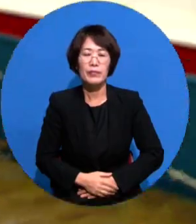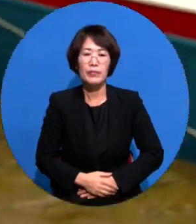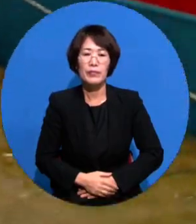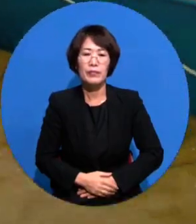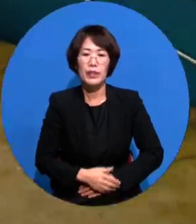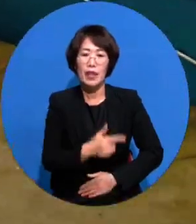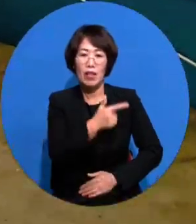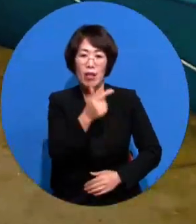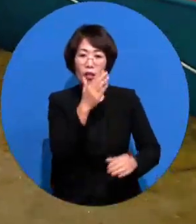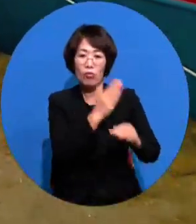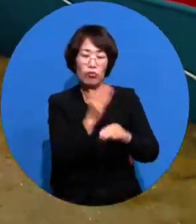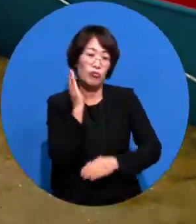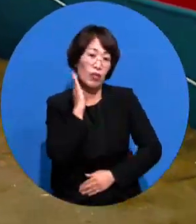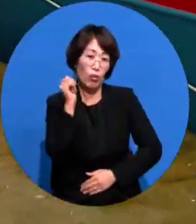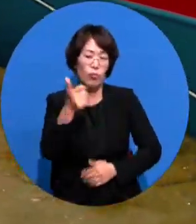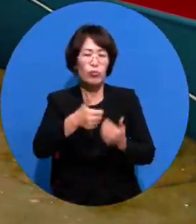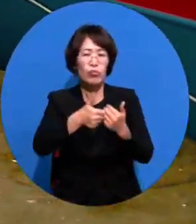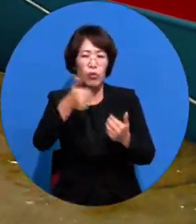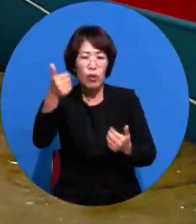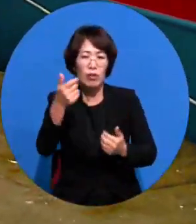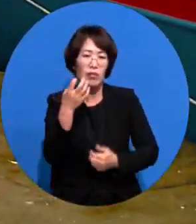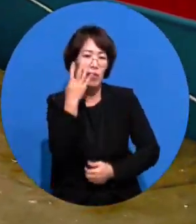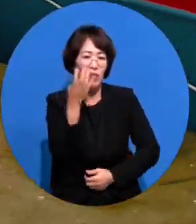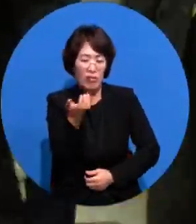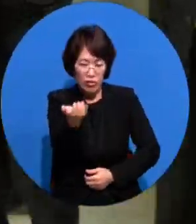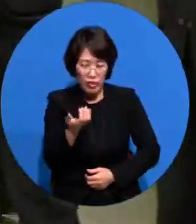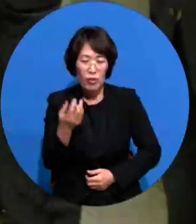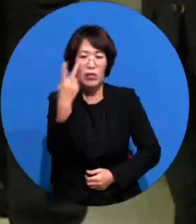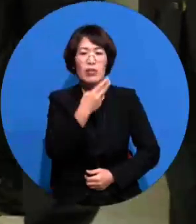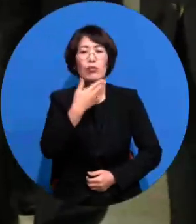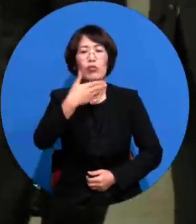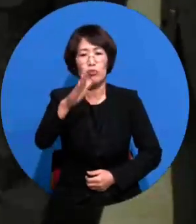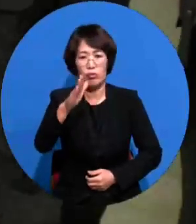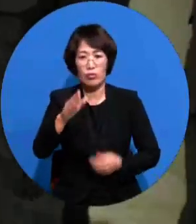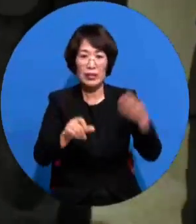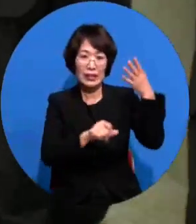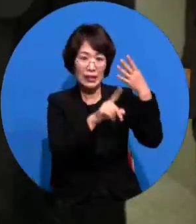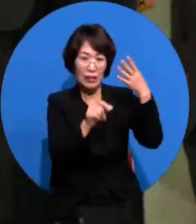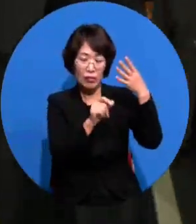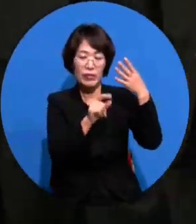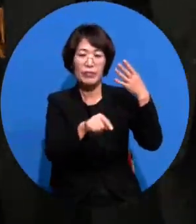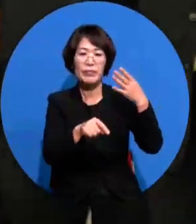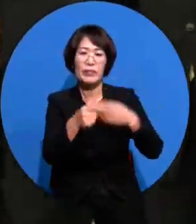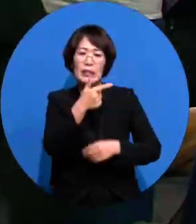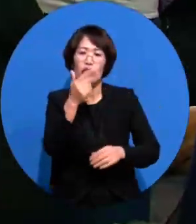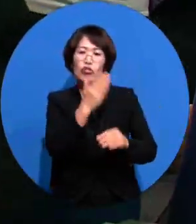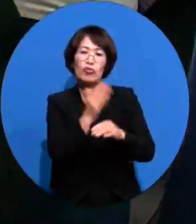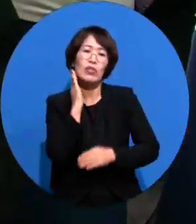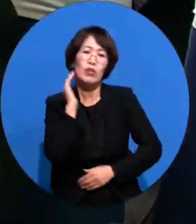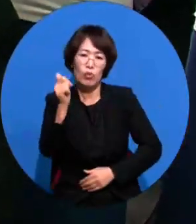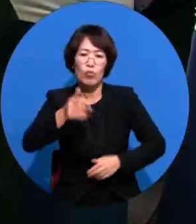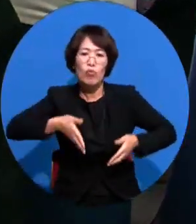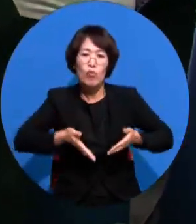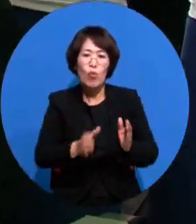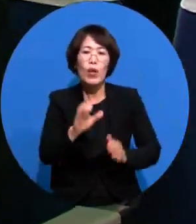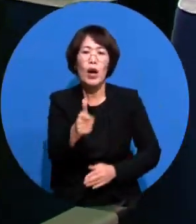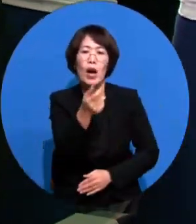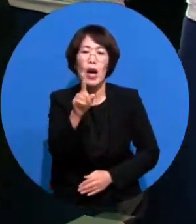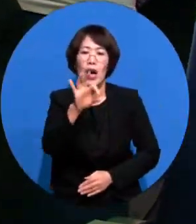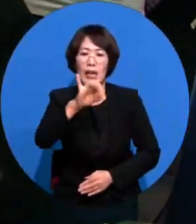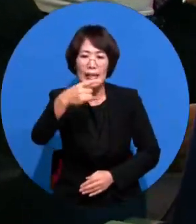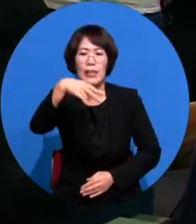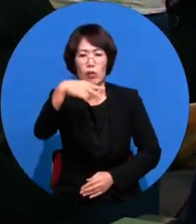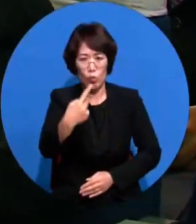고 김대중 대통령이 서거하기 넉 달 전인 2009년 4월. 김 대통령은 고향인 하이도를 퇴임